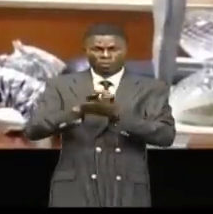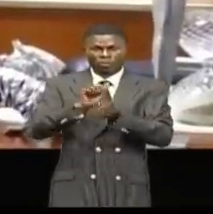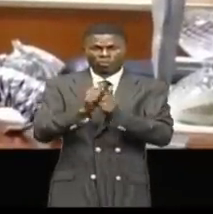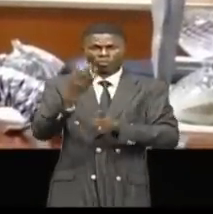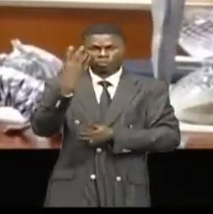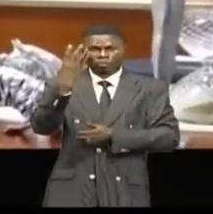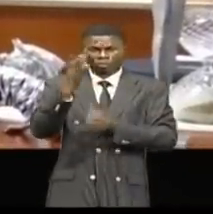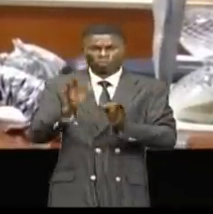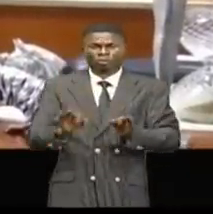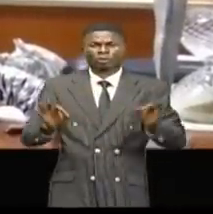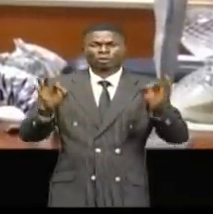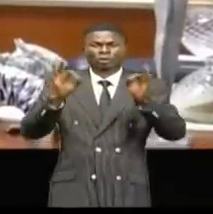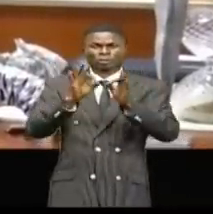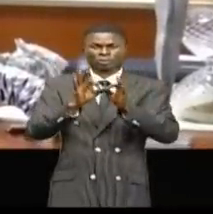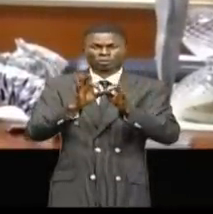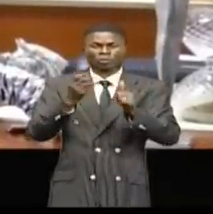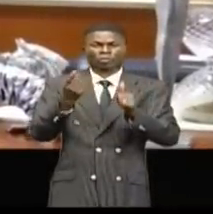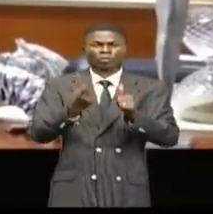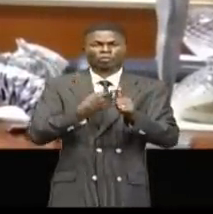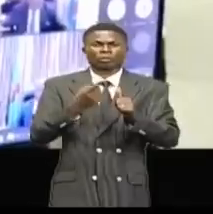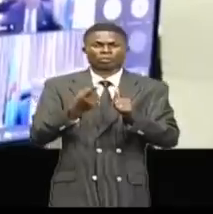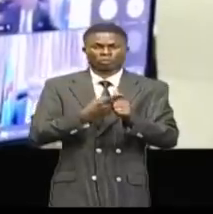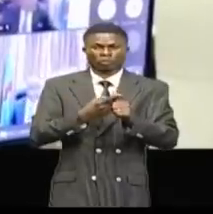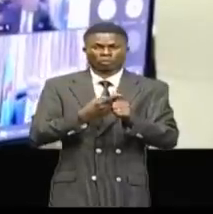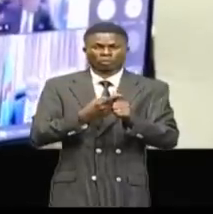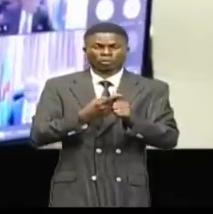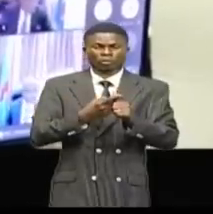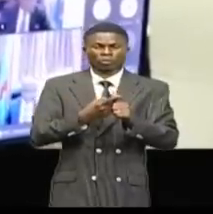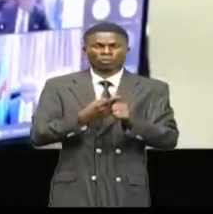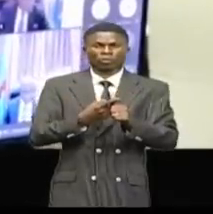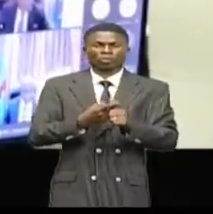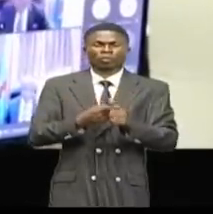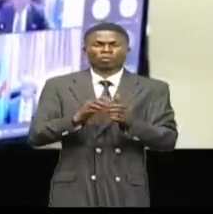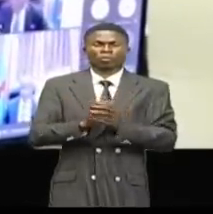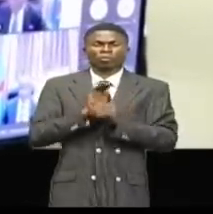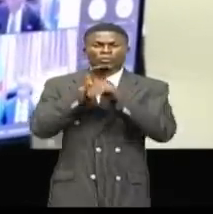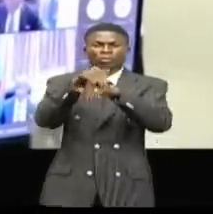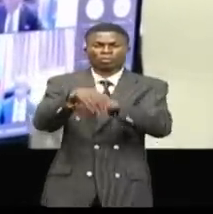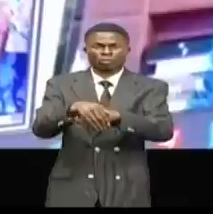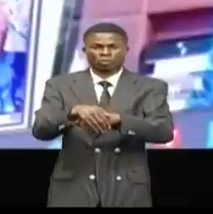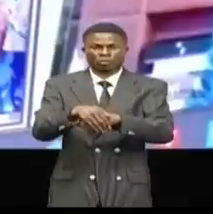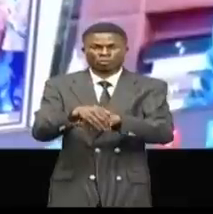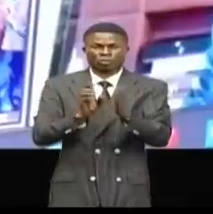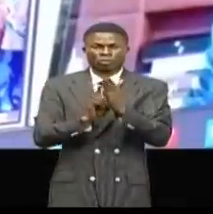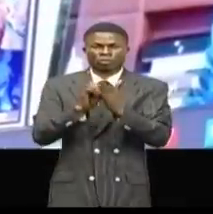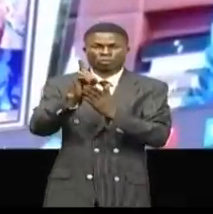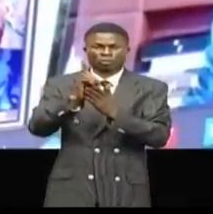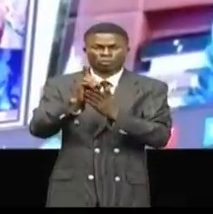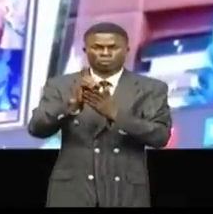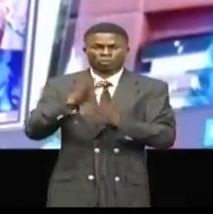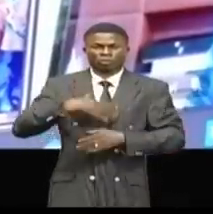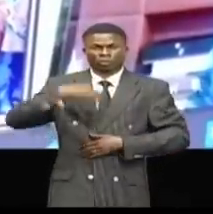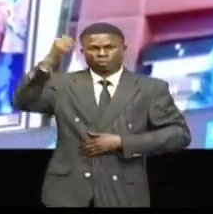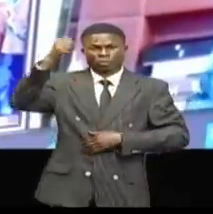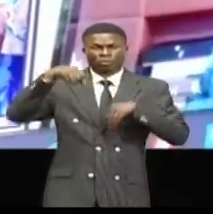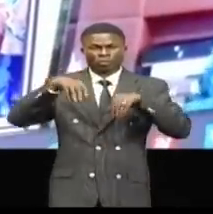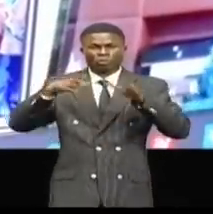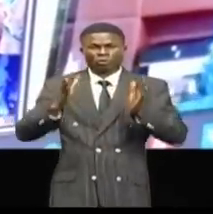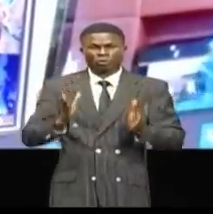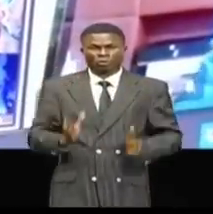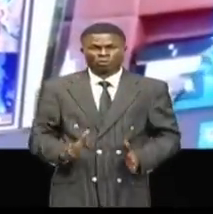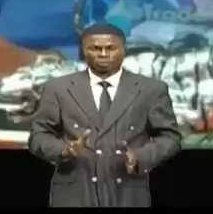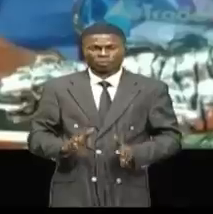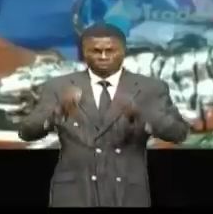points principaux, à savoir 1. De l'engagement pour l'émergence de champions congolais.